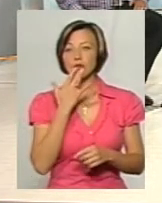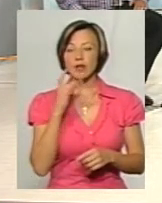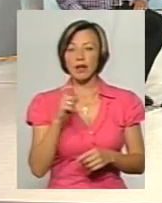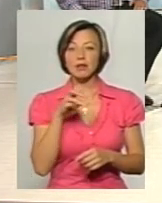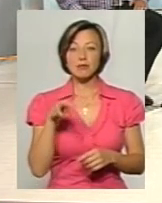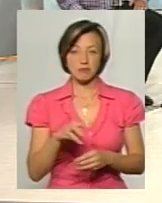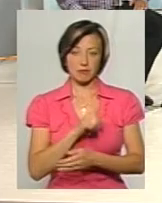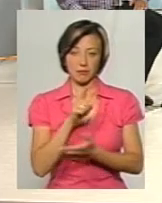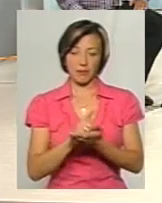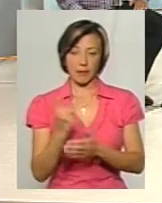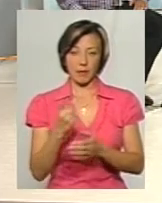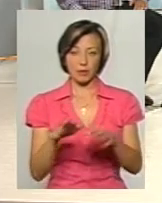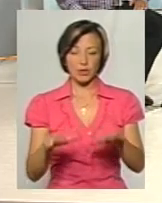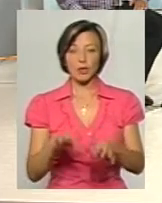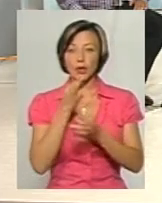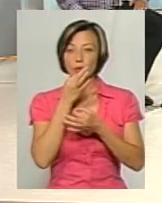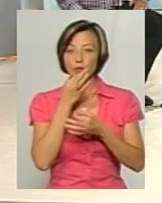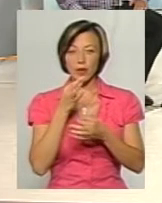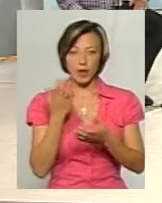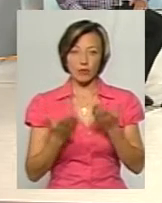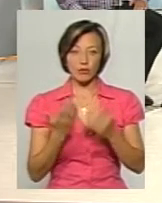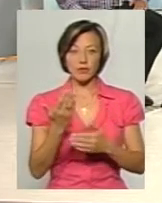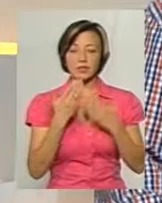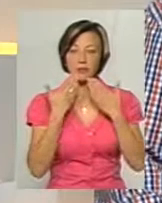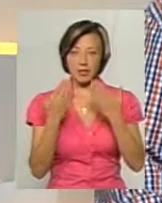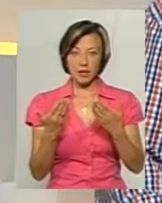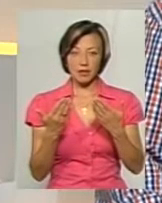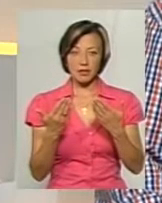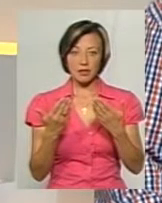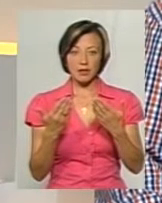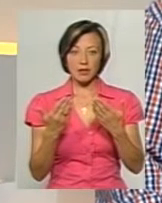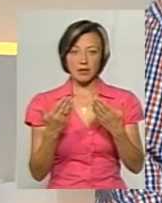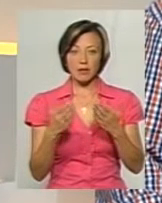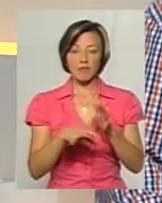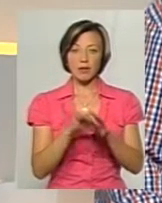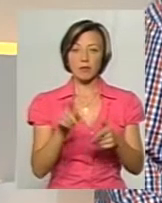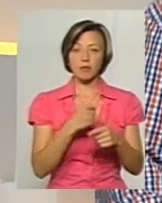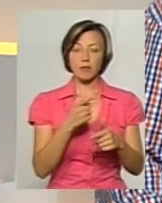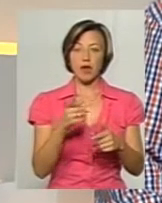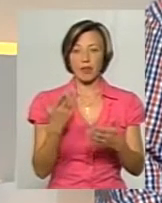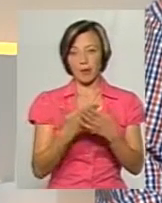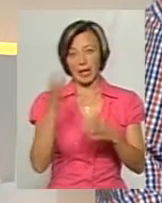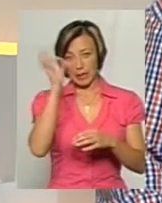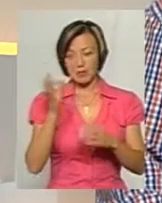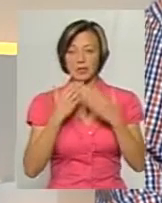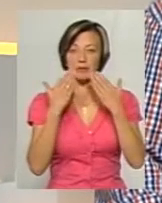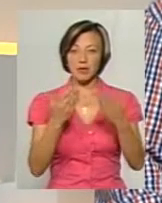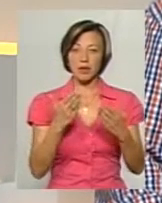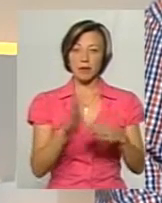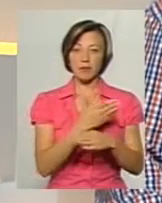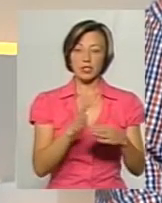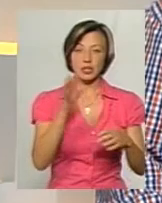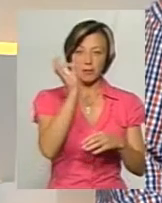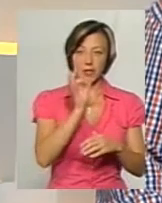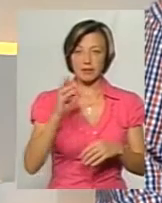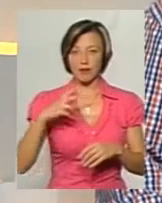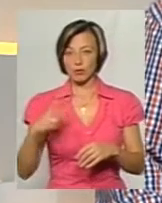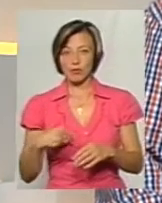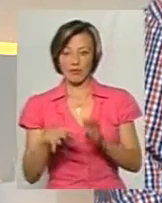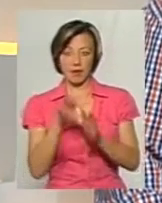тому що будь-якого німця, якщо ви запитаєте, якщо буде вибір між товарами німецькими і французькими, скажімо, він вибере німецький,